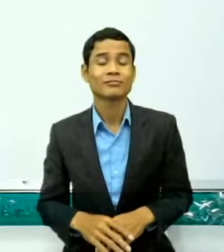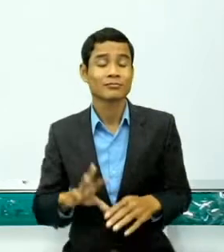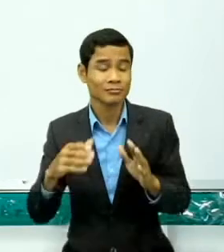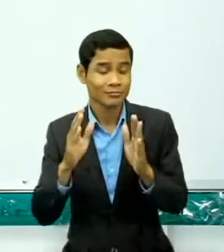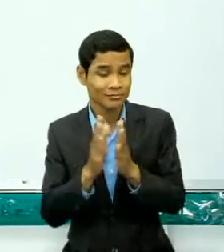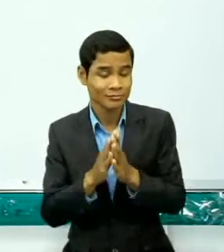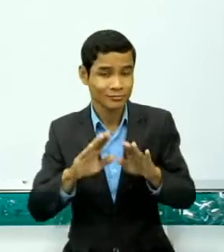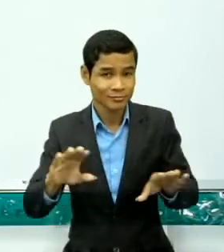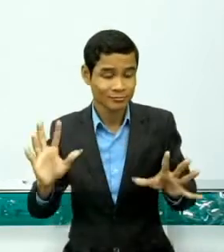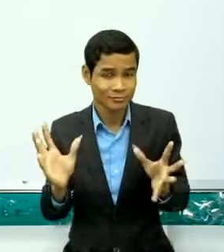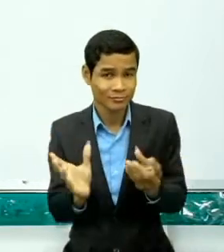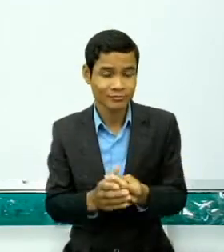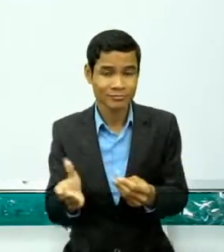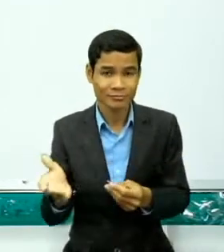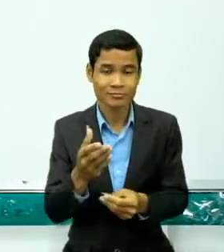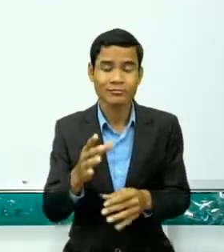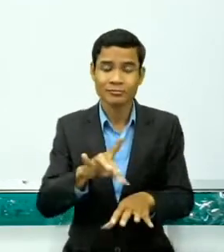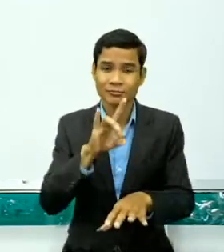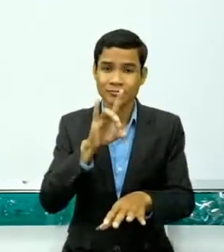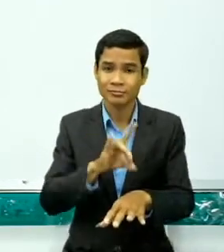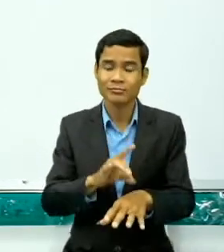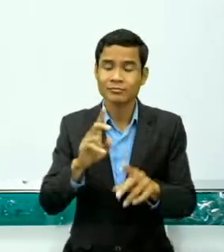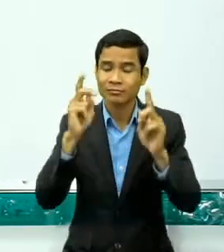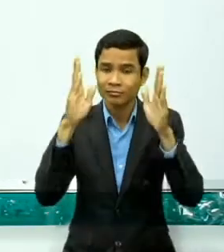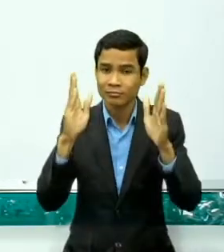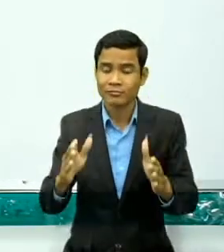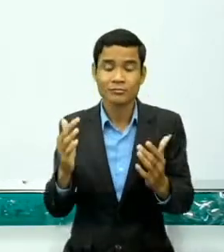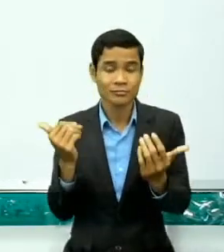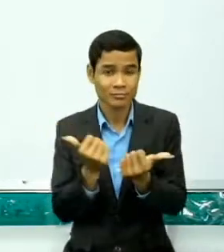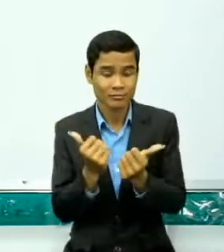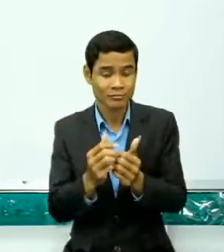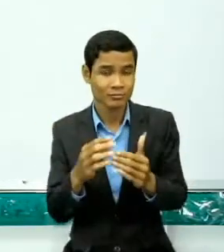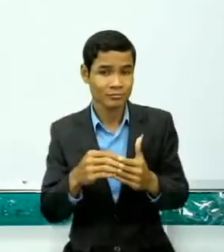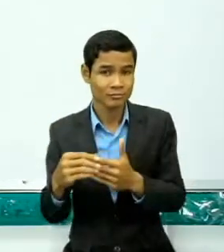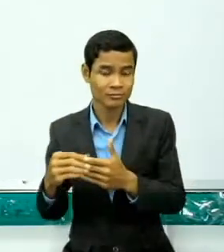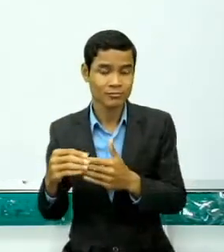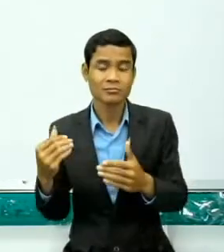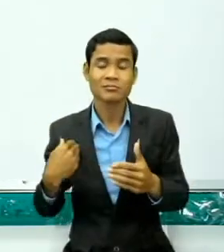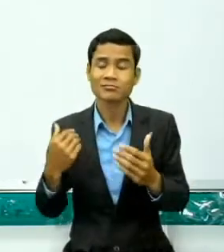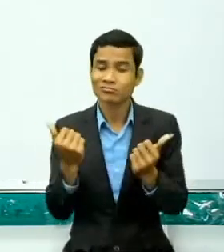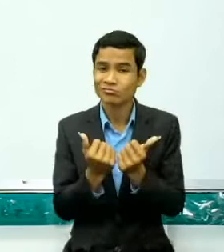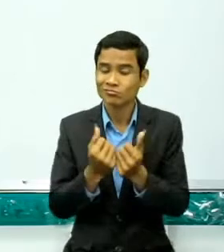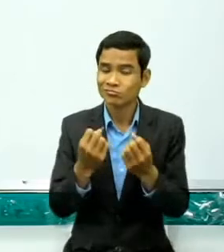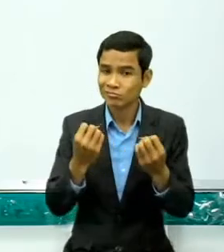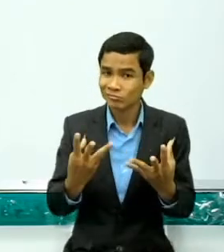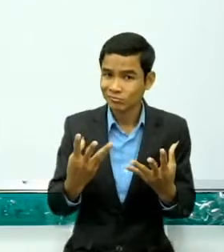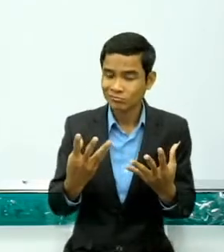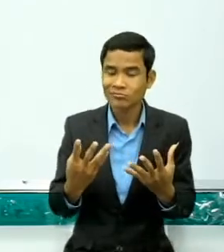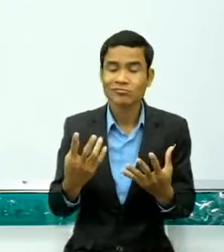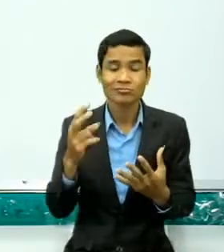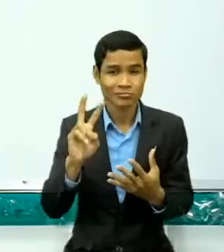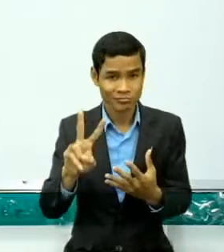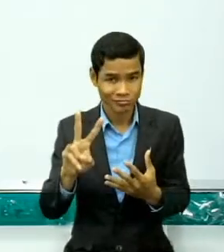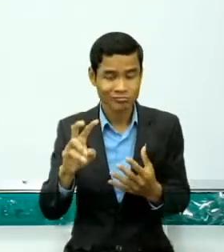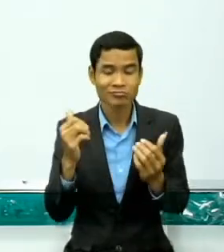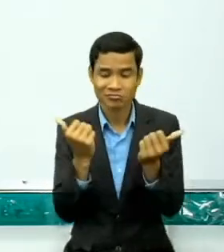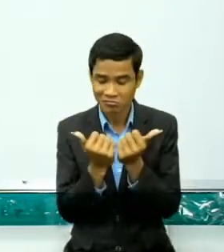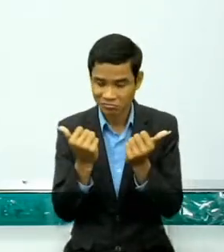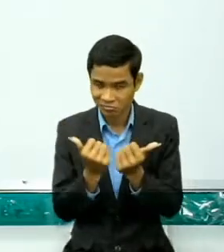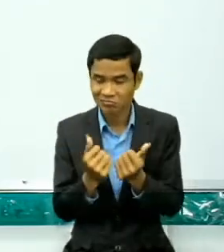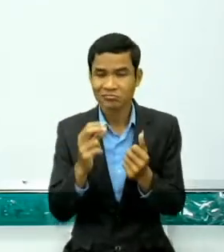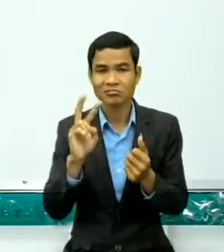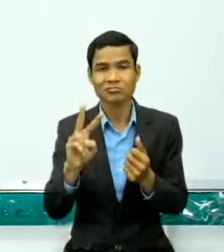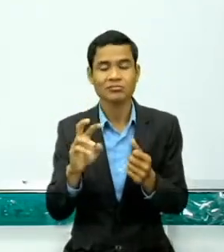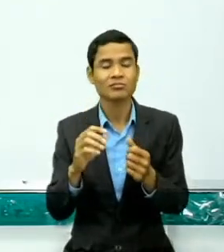អរគុណកូនកូនយ៉ាងពេលដែរអ្នកគ្រូនាំកូនលេងល្បែងមិញចំនួនប្រមាណកូនចាគឺចំនួន2ណោះ